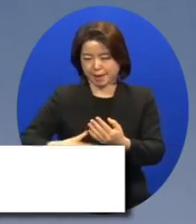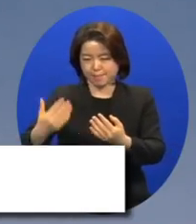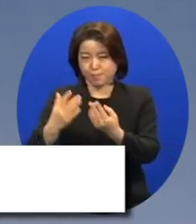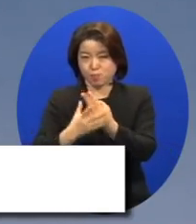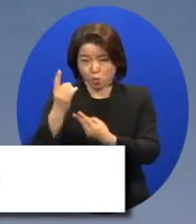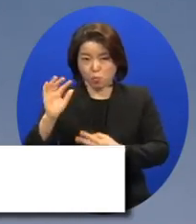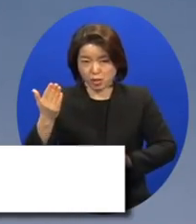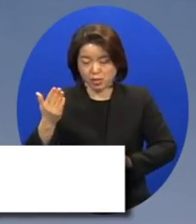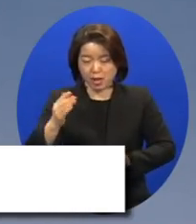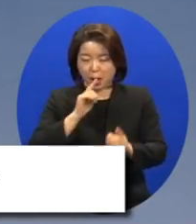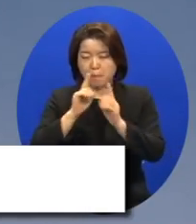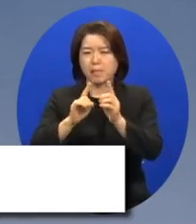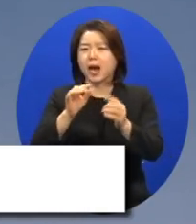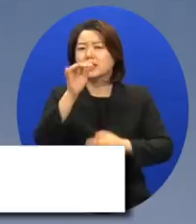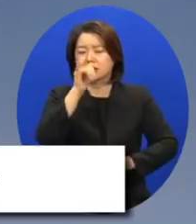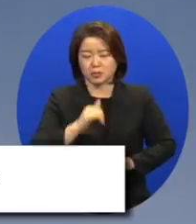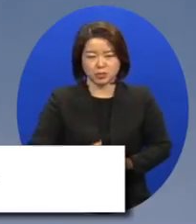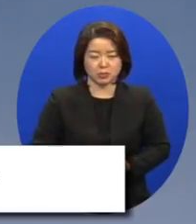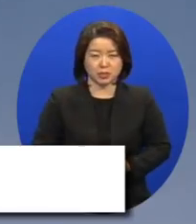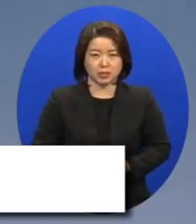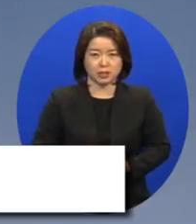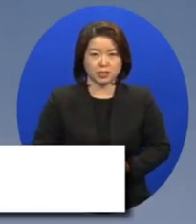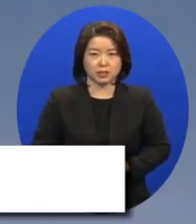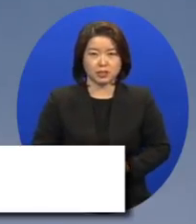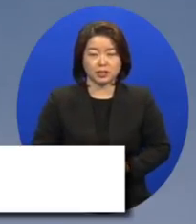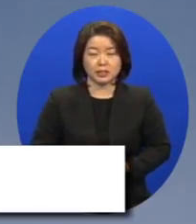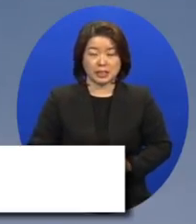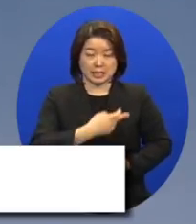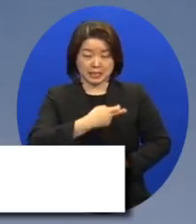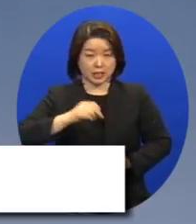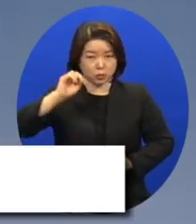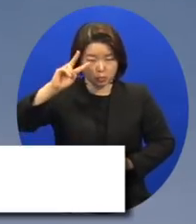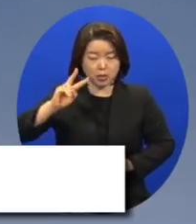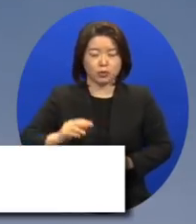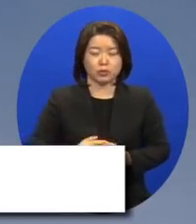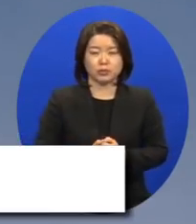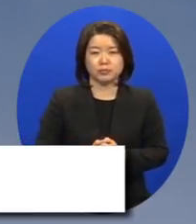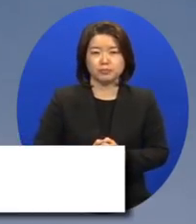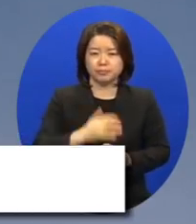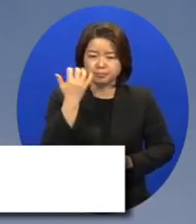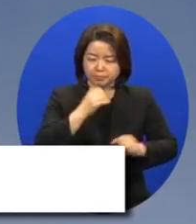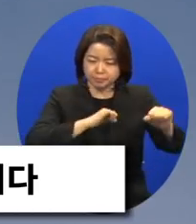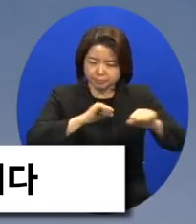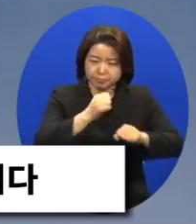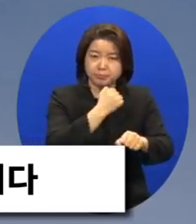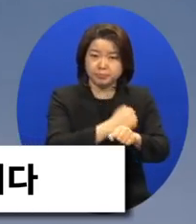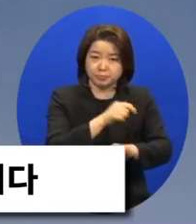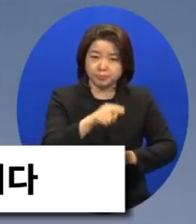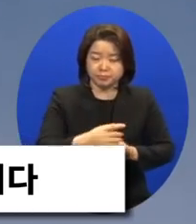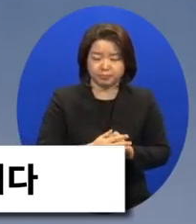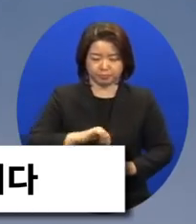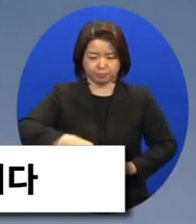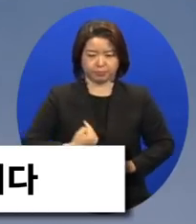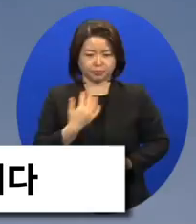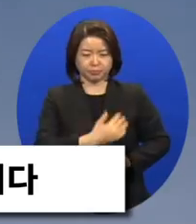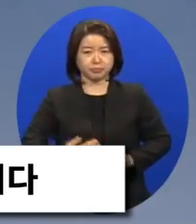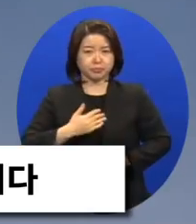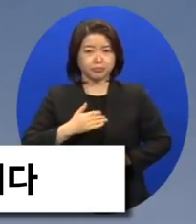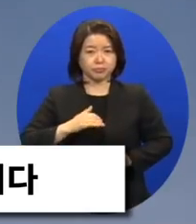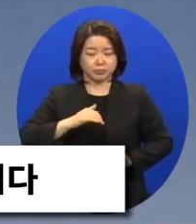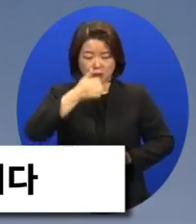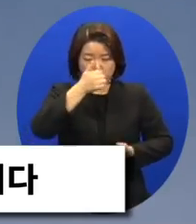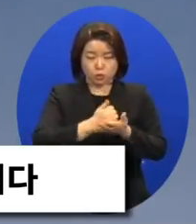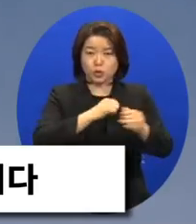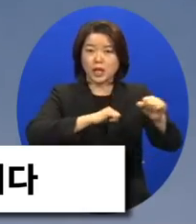것이라 하신 말씀이 있습니다 사도 바울은 음 행하는 것을 자기 몸에다가 죄를 짓는